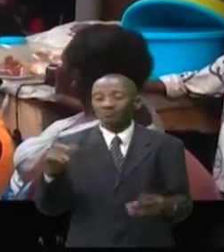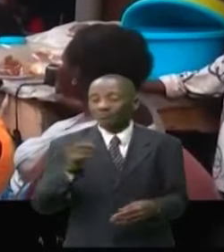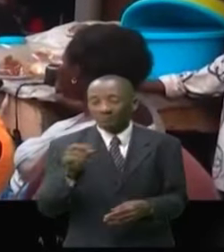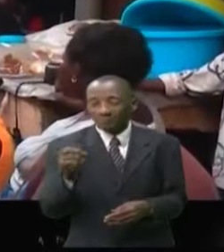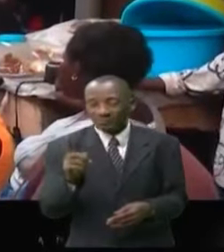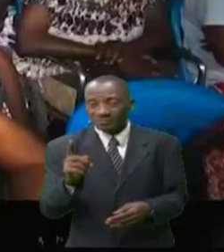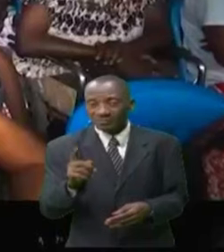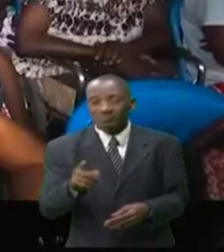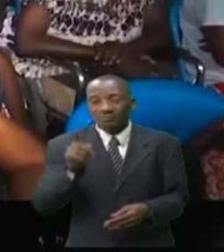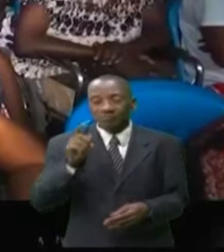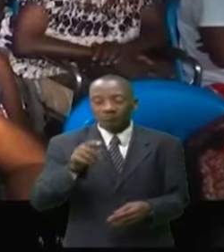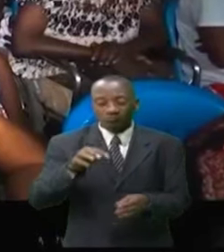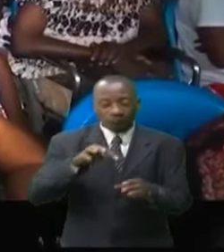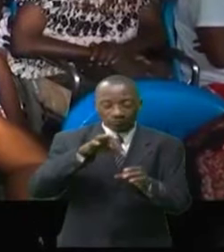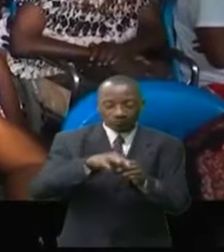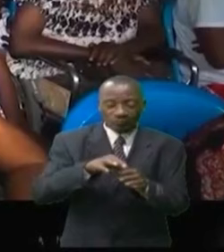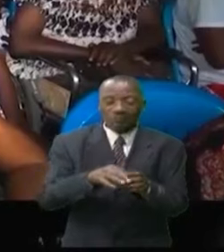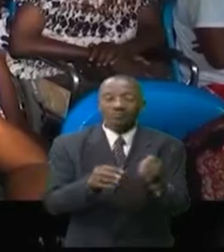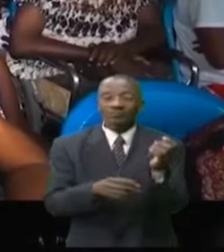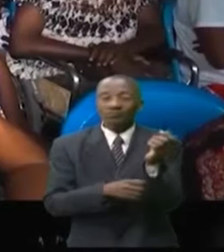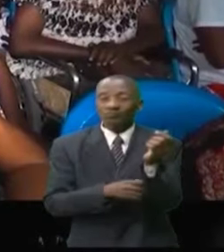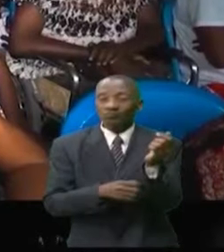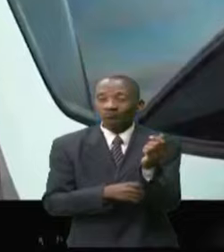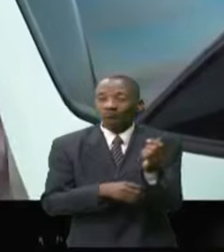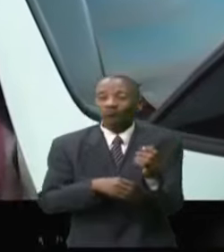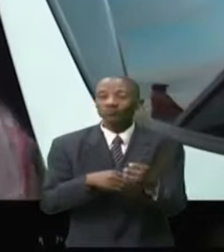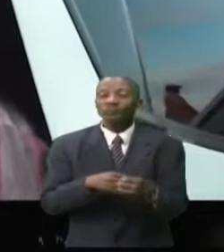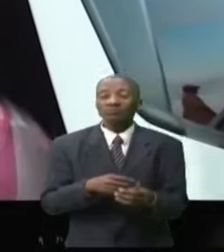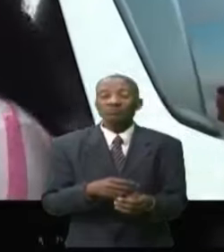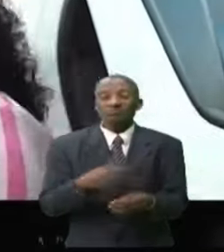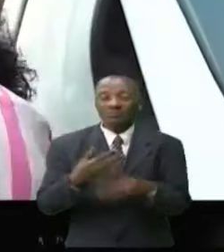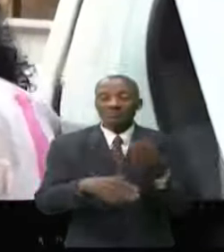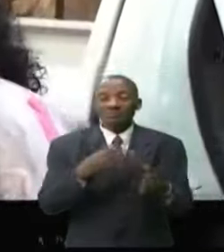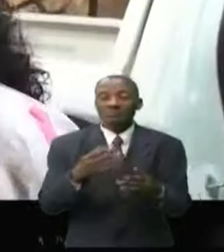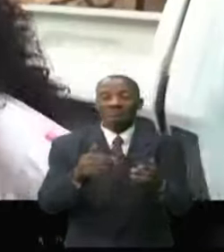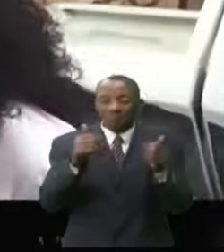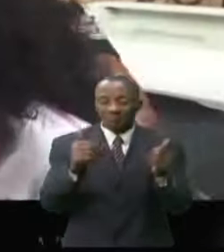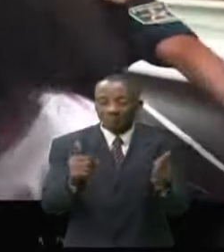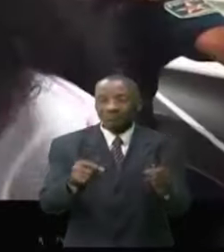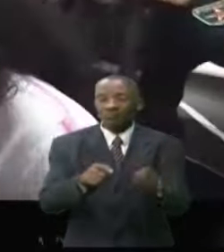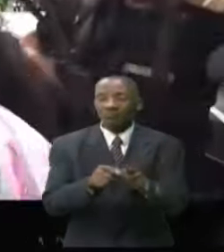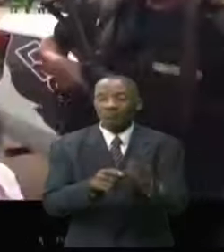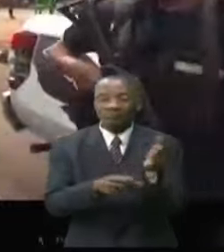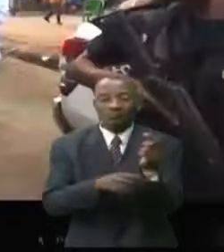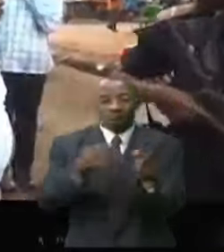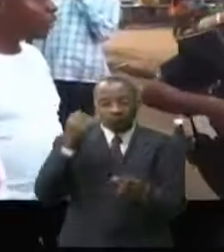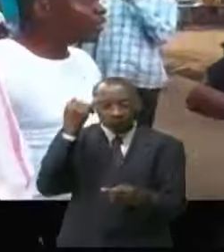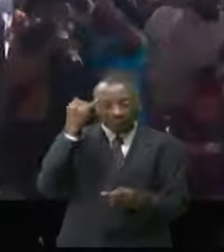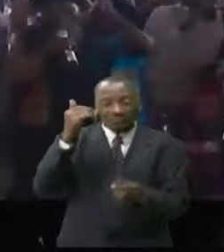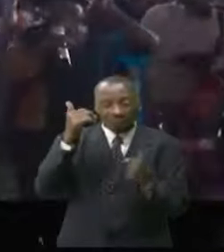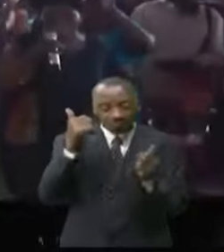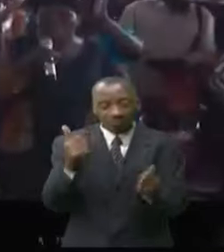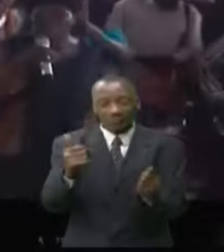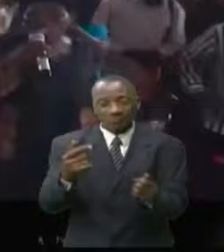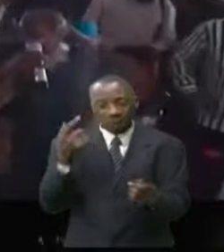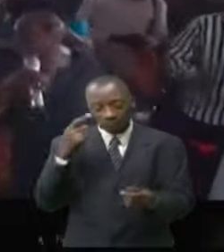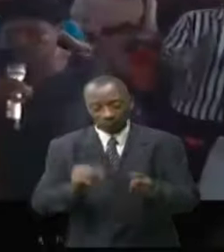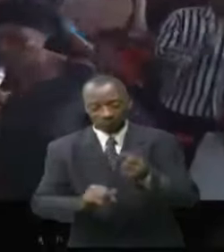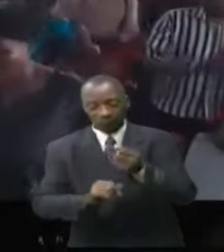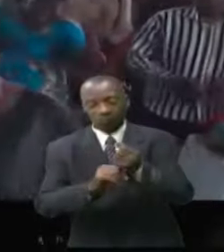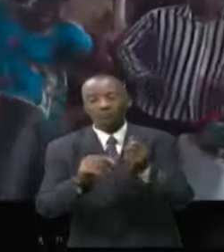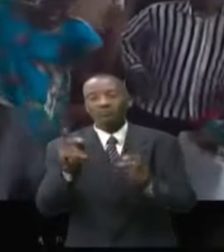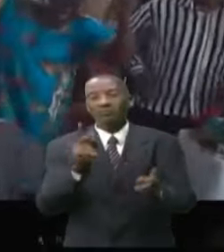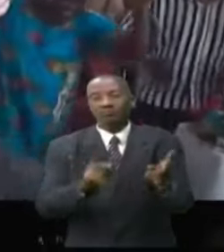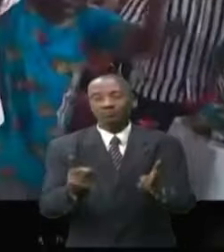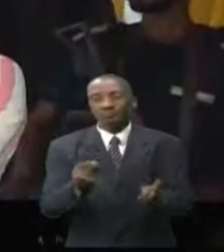inair du foyer sur les élections car elles sont aussi autant concernées que de personnes valides dans la poursuite de cette action de l'éducation civique àass